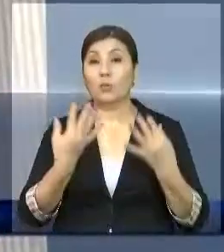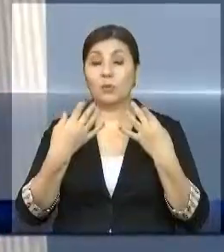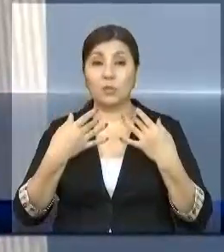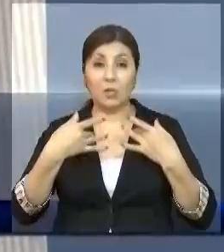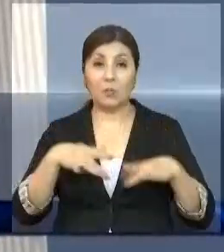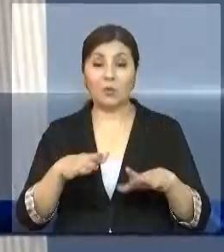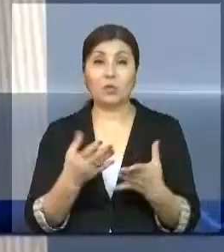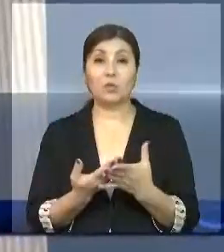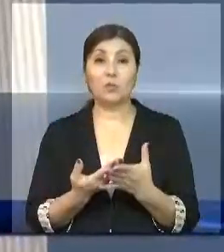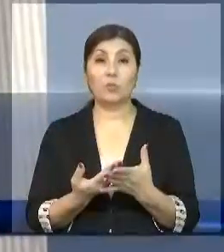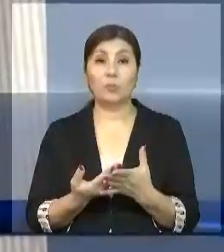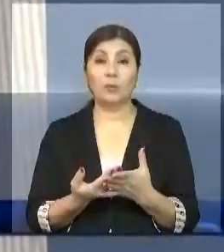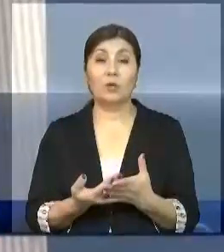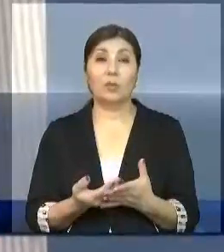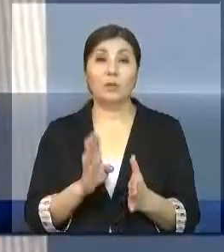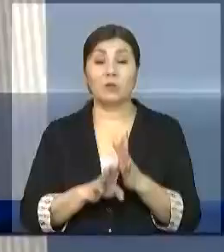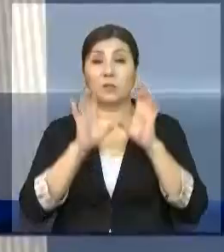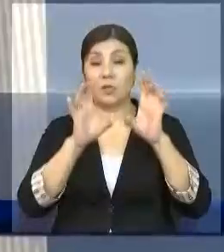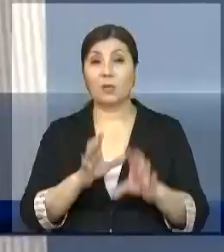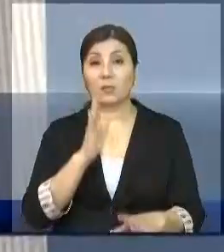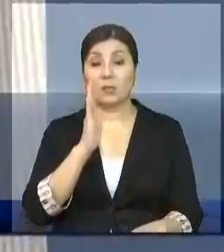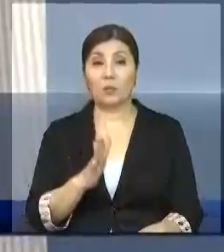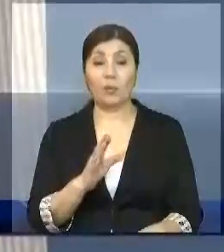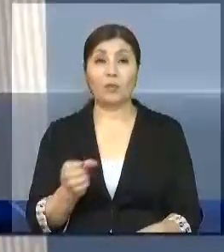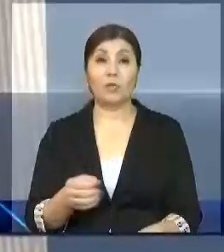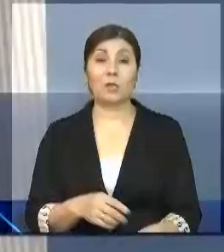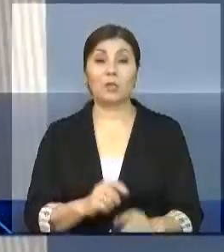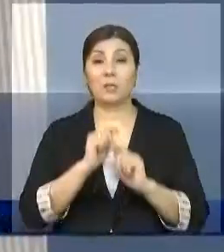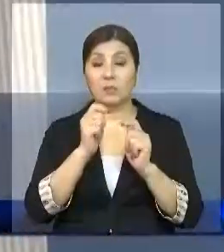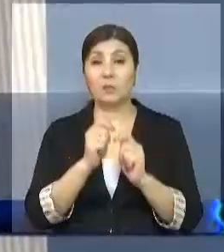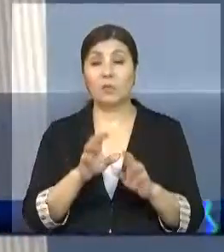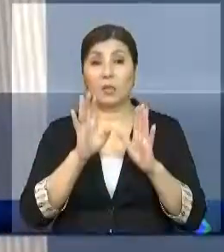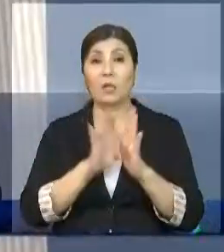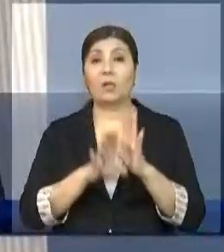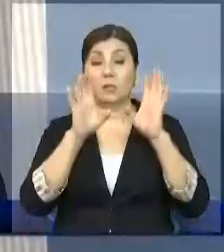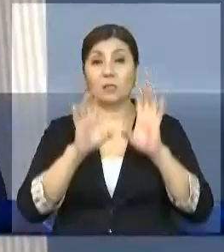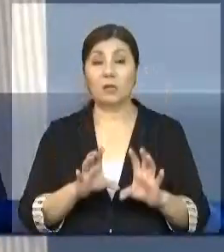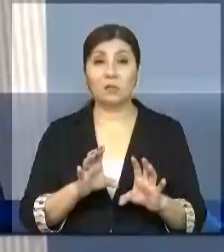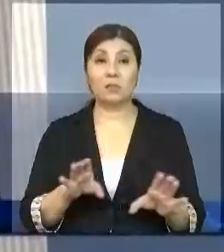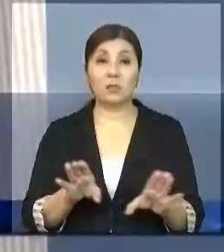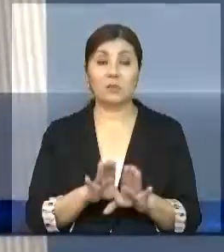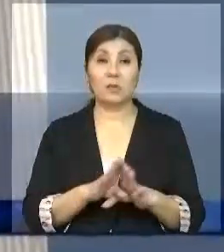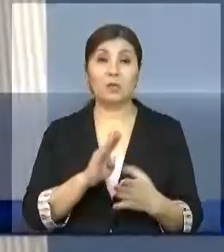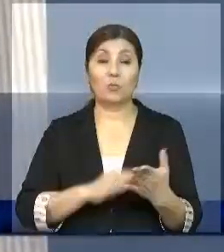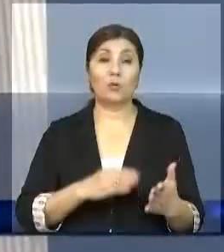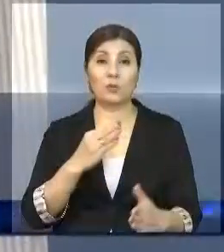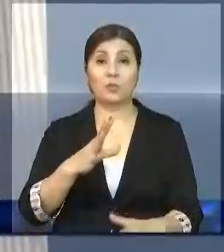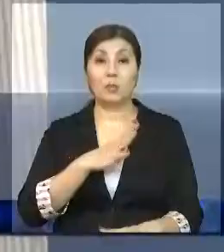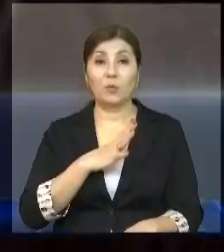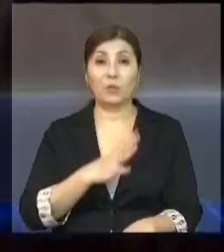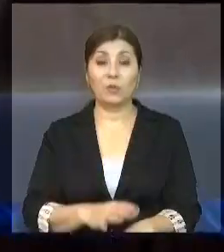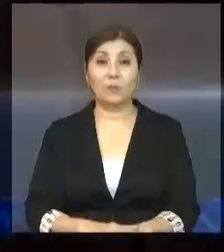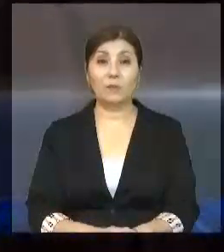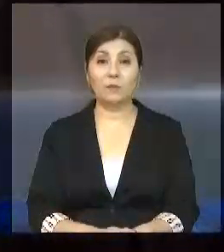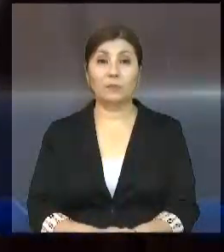жаңағы заңсыздыққа жол беру деген сияқты, жаңағы сыйақы беру кезіндегі заңсыздыққа жол беру, осындай бойынша өтініштер түсіп, біздер мемлекеттік қызметшілердің